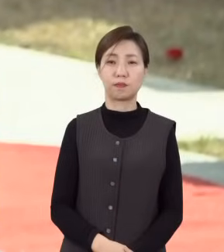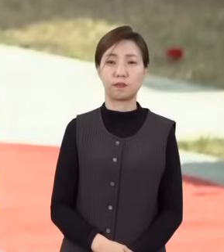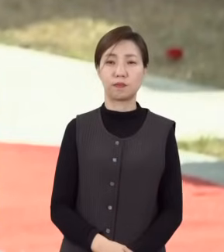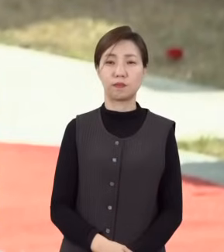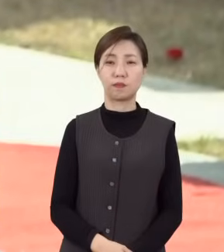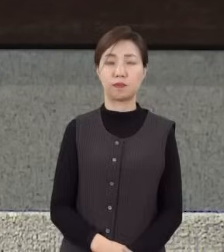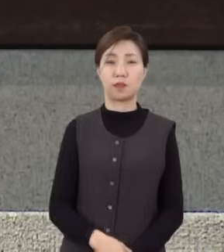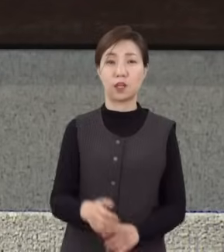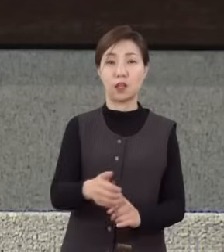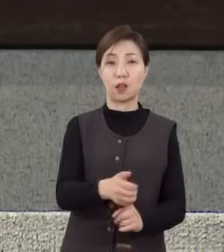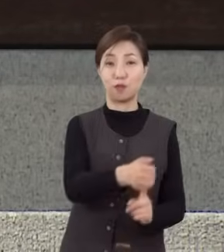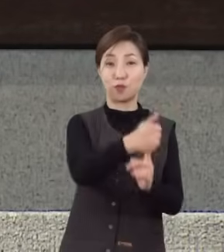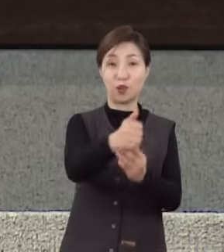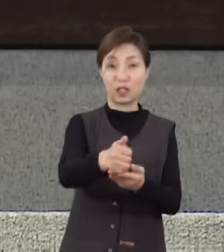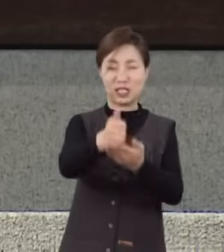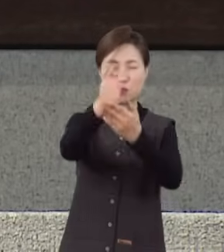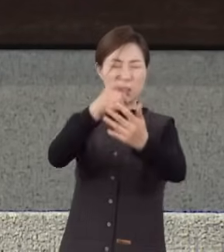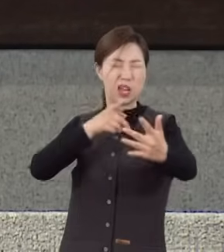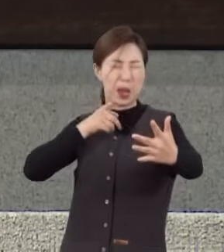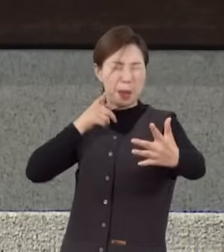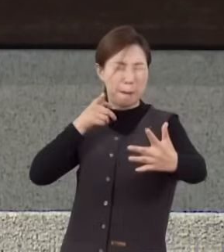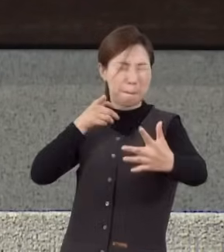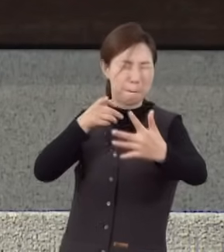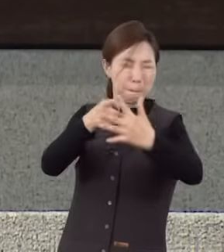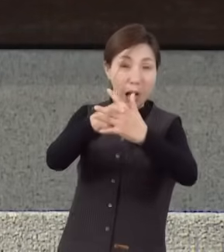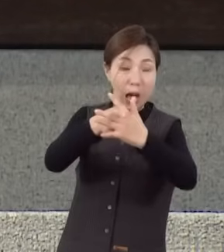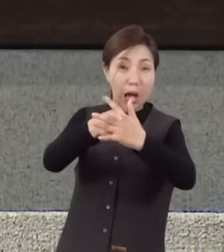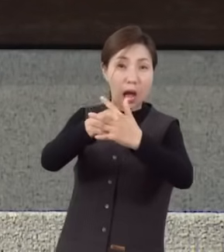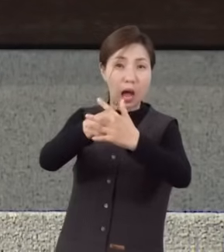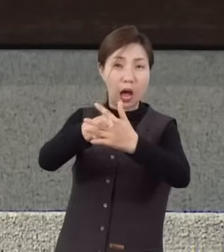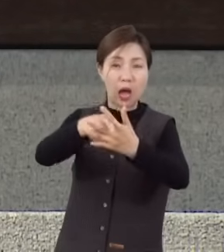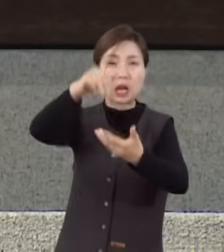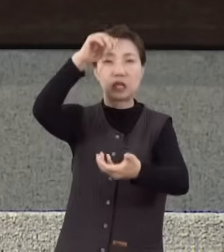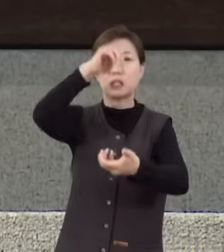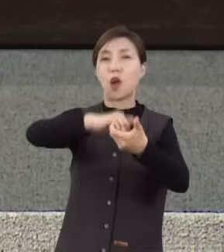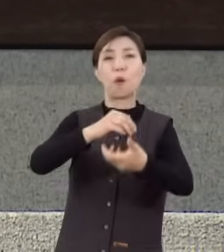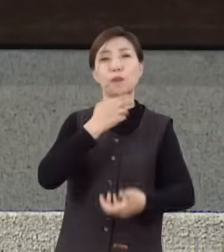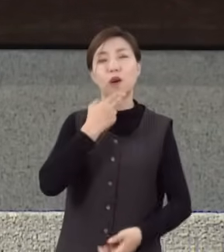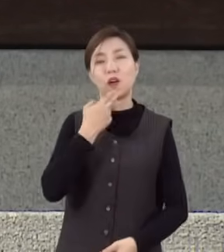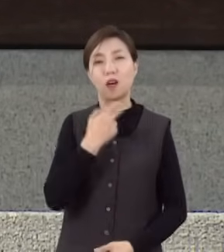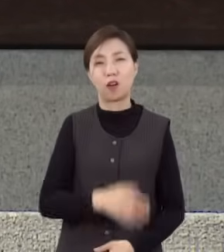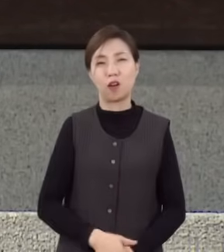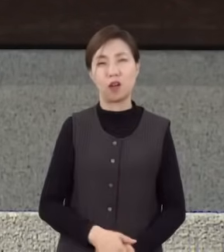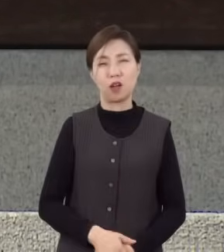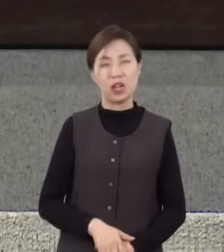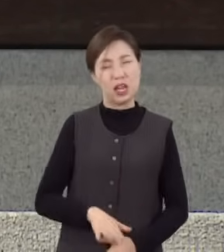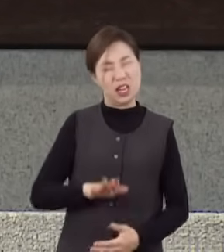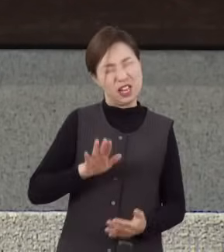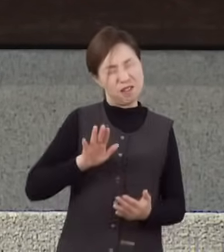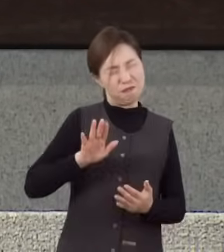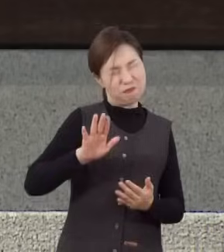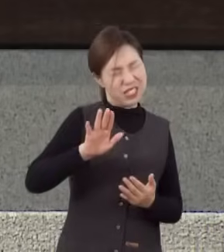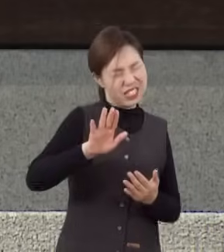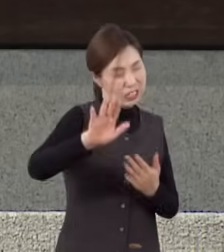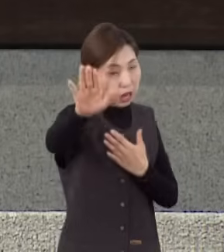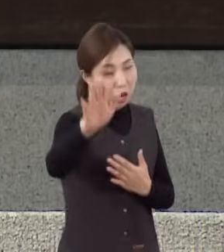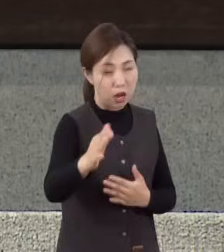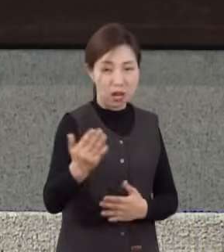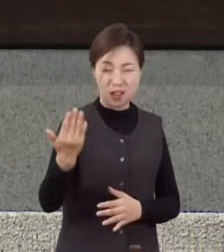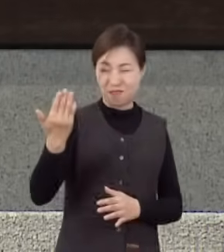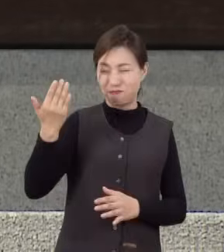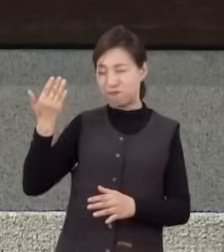부처님은 무한에서 무한까지 꿰뚫어 본대요. 어디서 어디까지? 무한에서